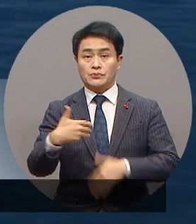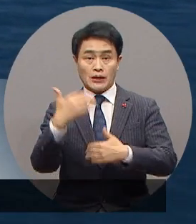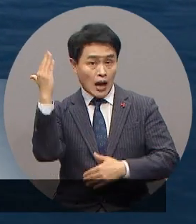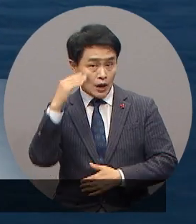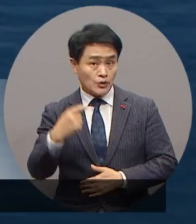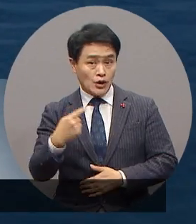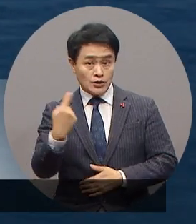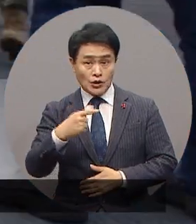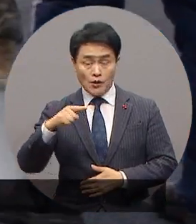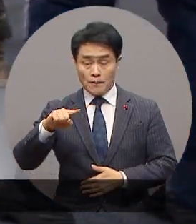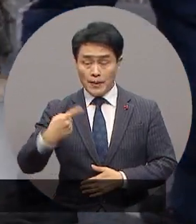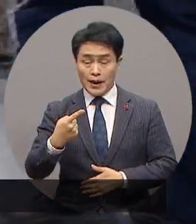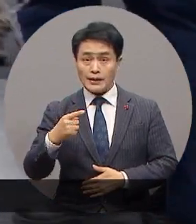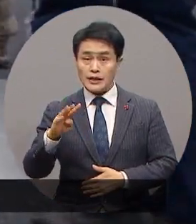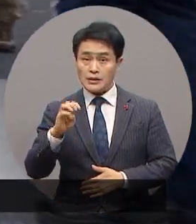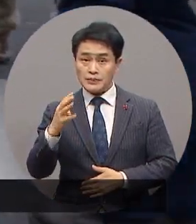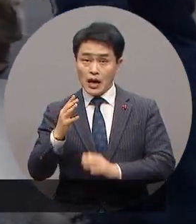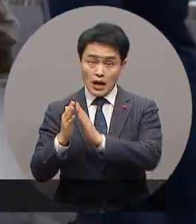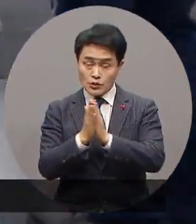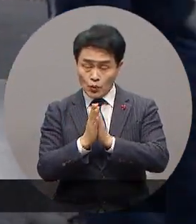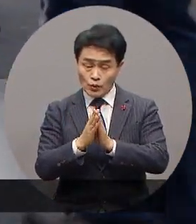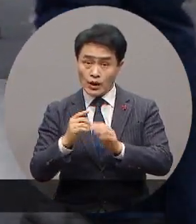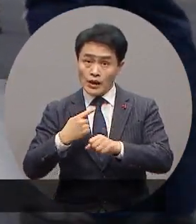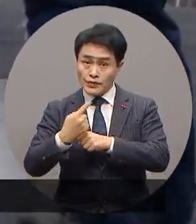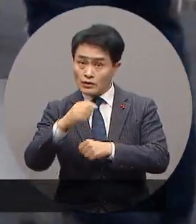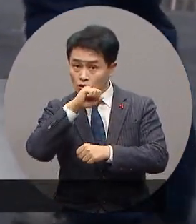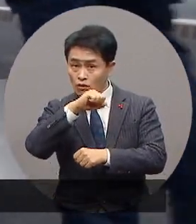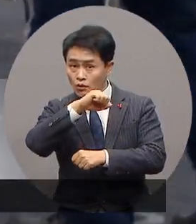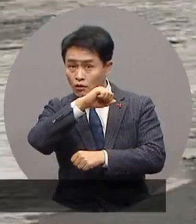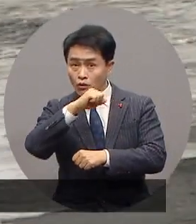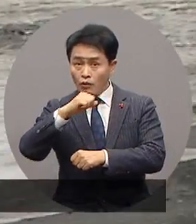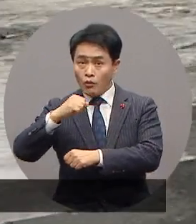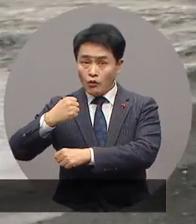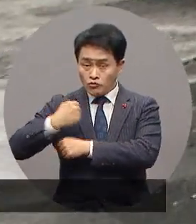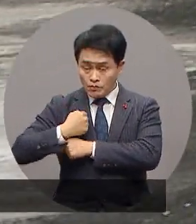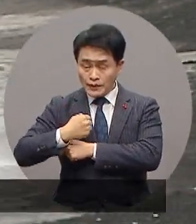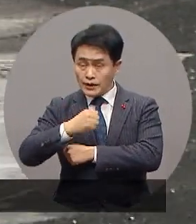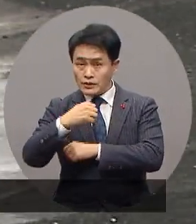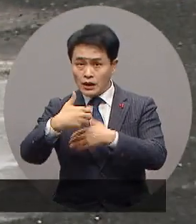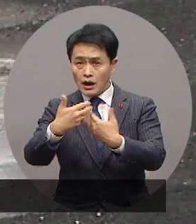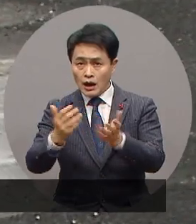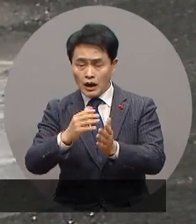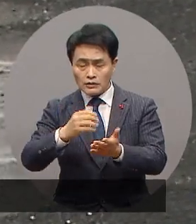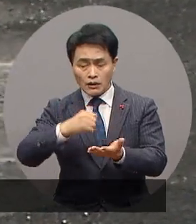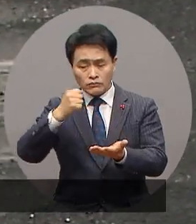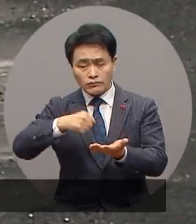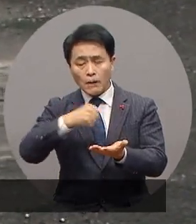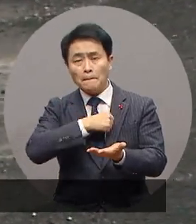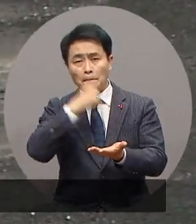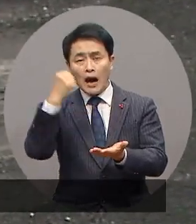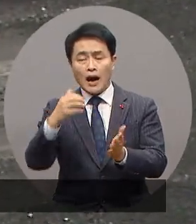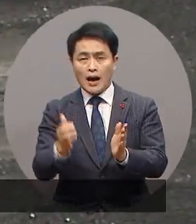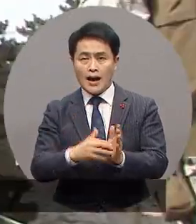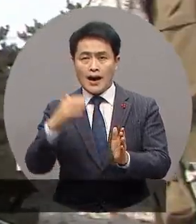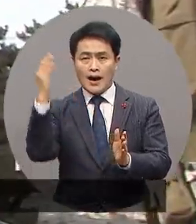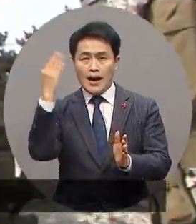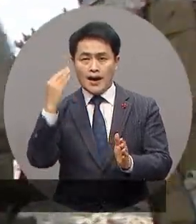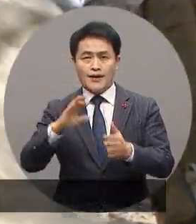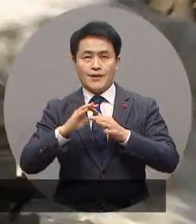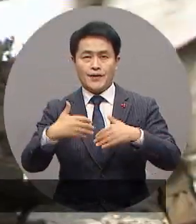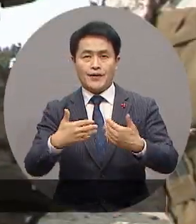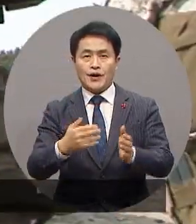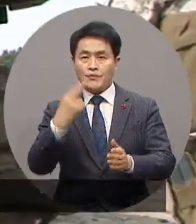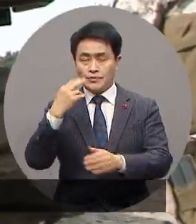돈 1,144조 원 규모의 내년 국방 예산을 포함한 국방 수권 법안을 가결 처리했습니다. 우리나라와